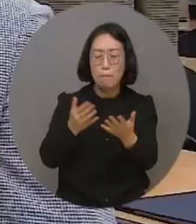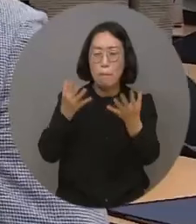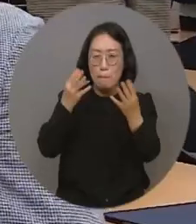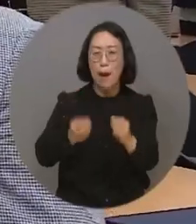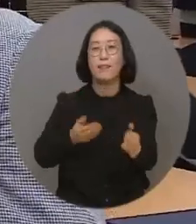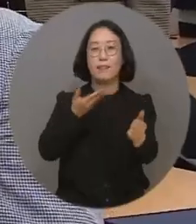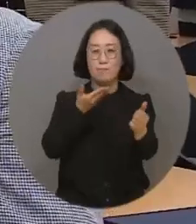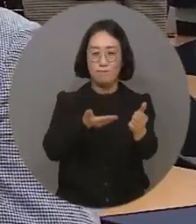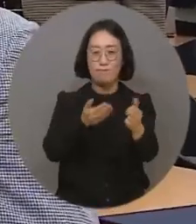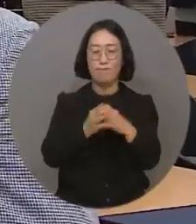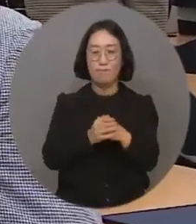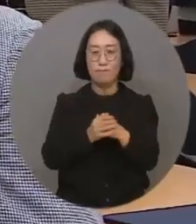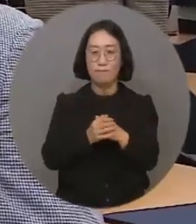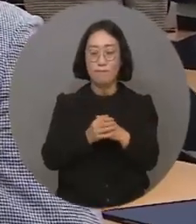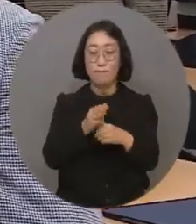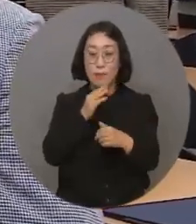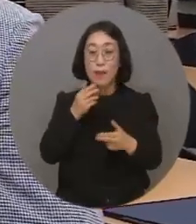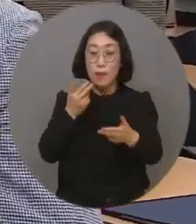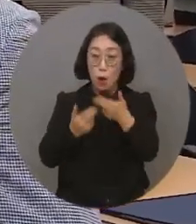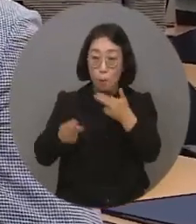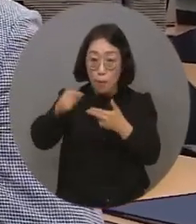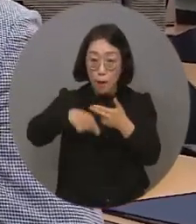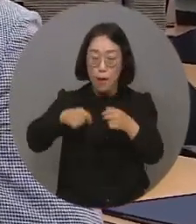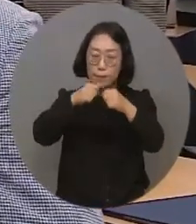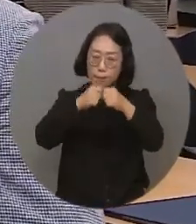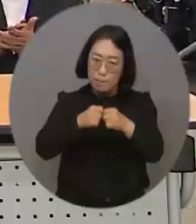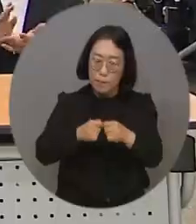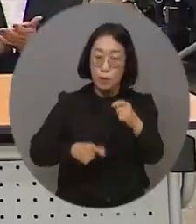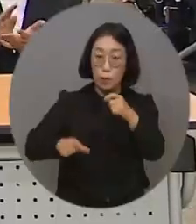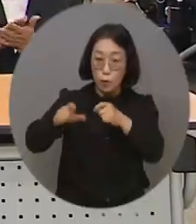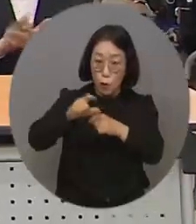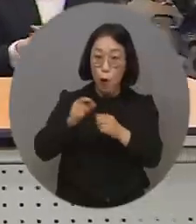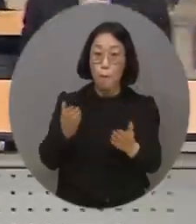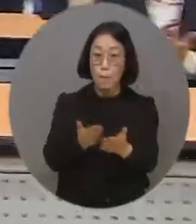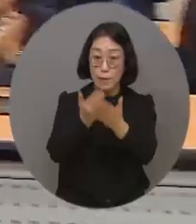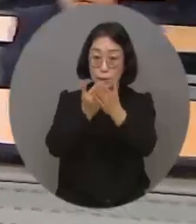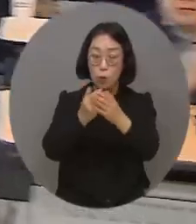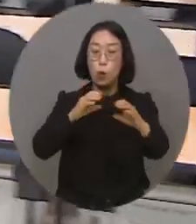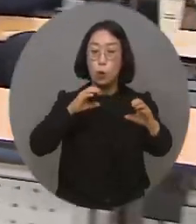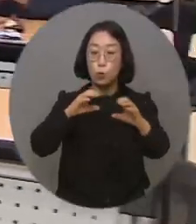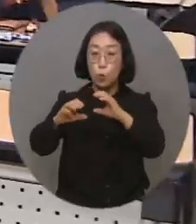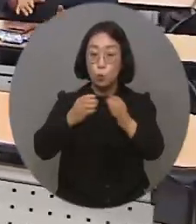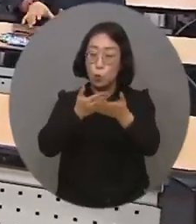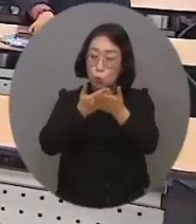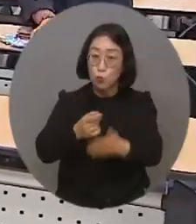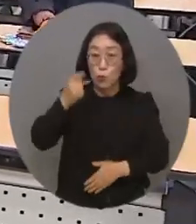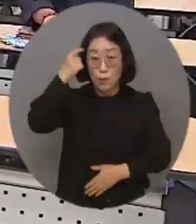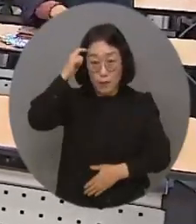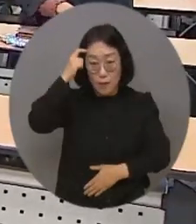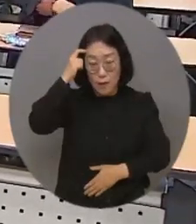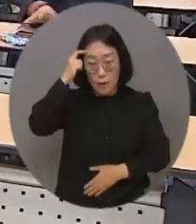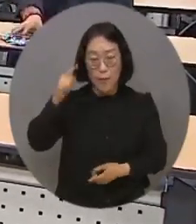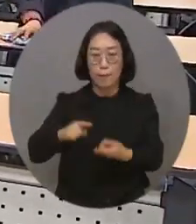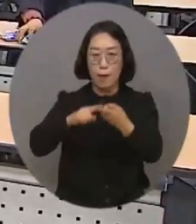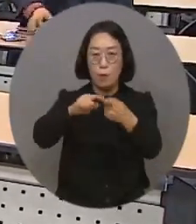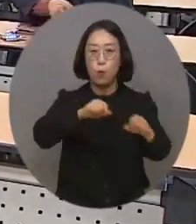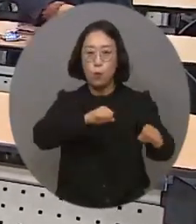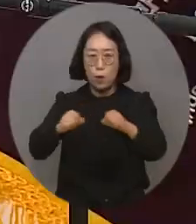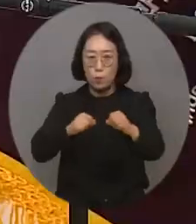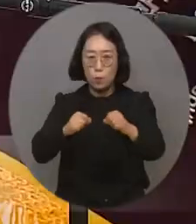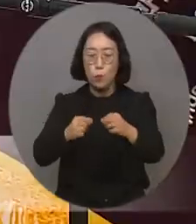전문가입니다. 그동안 협회의 내실화와 소통을 강조한 만큼 이를 구현하기 위해 총력을 기울일